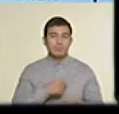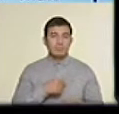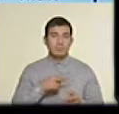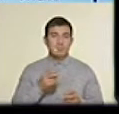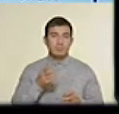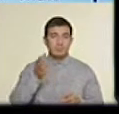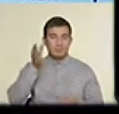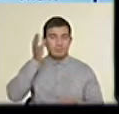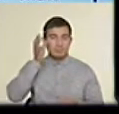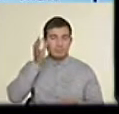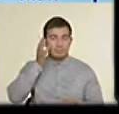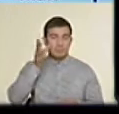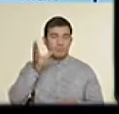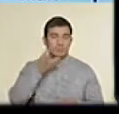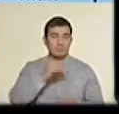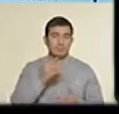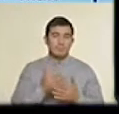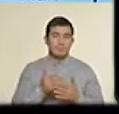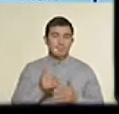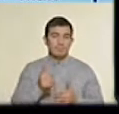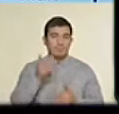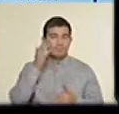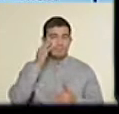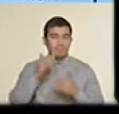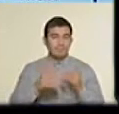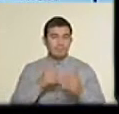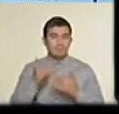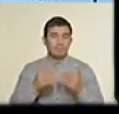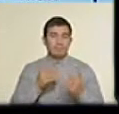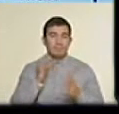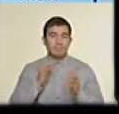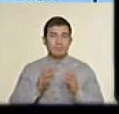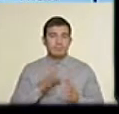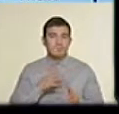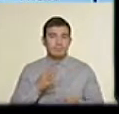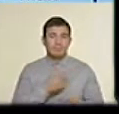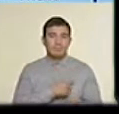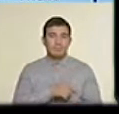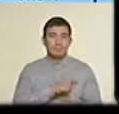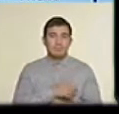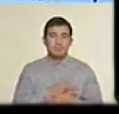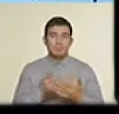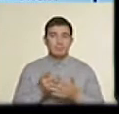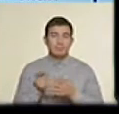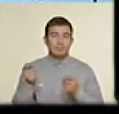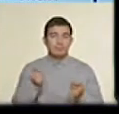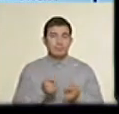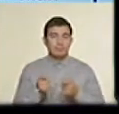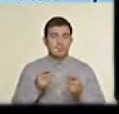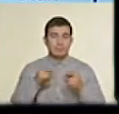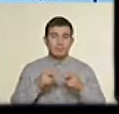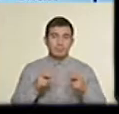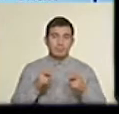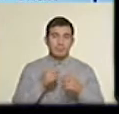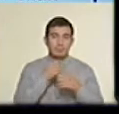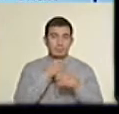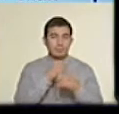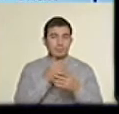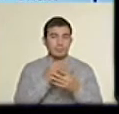malakali kadrlarni hamda so'nggi zamonaviy tibbiyot uskunalarini olib kelinishi natijasida tibbiyot sohasida